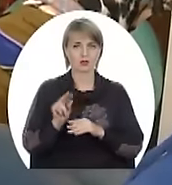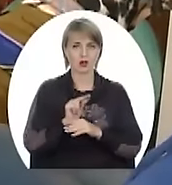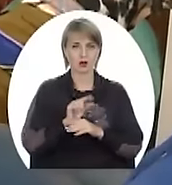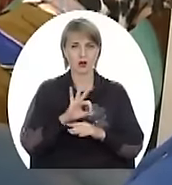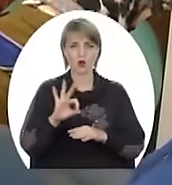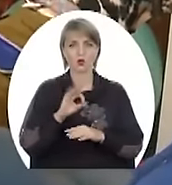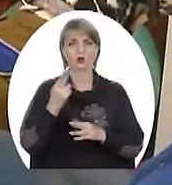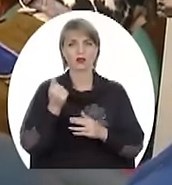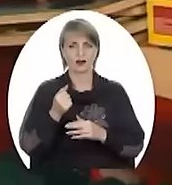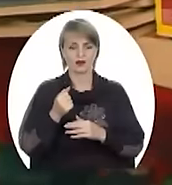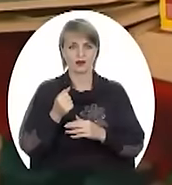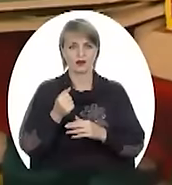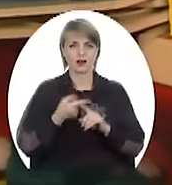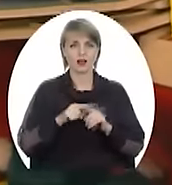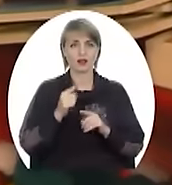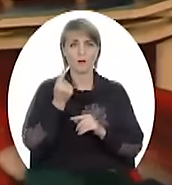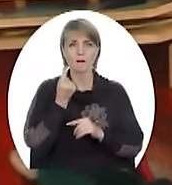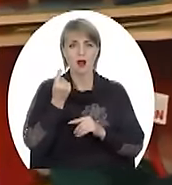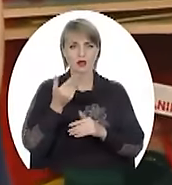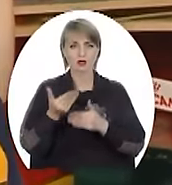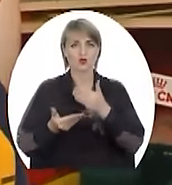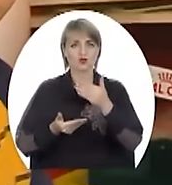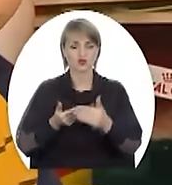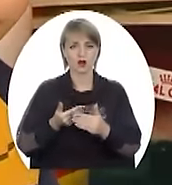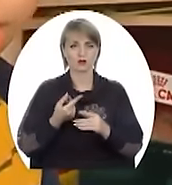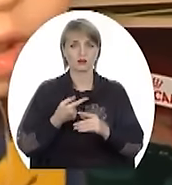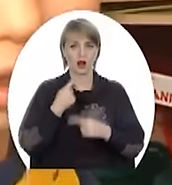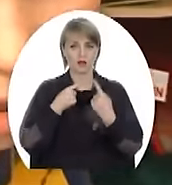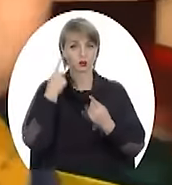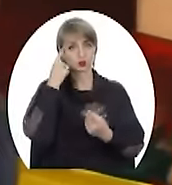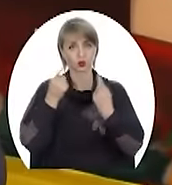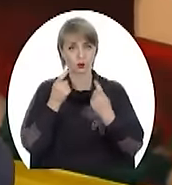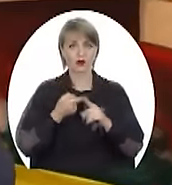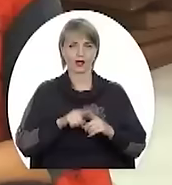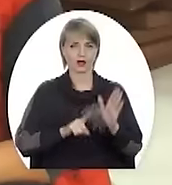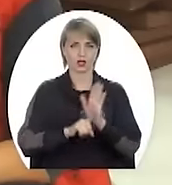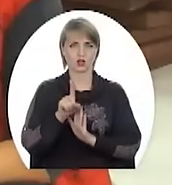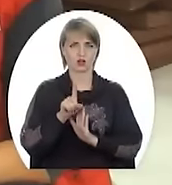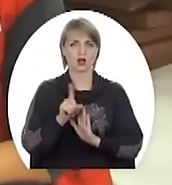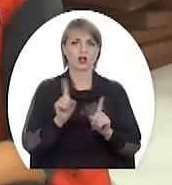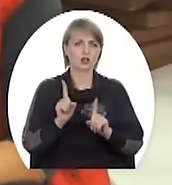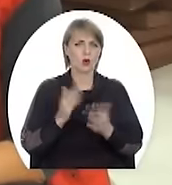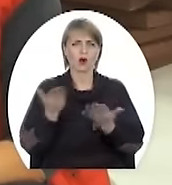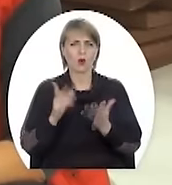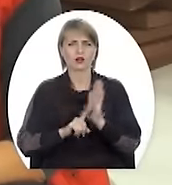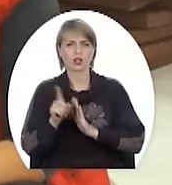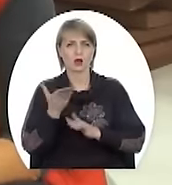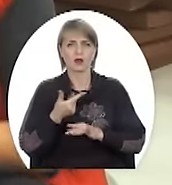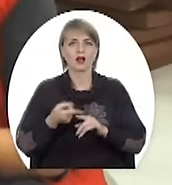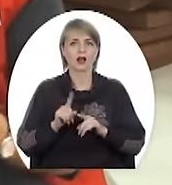всей канистерапии, когда мы говорим, о, да, это маленький шаг. Я всегда говорю, супер, это начало.